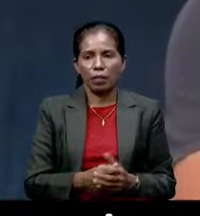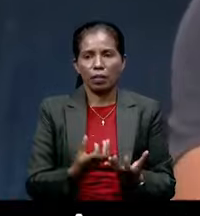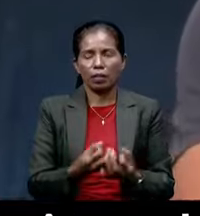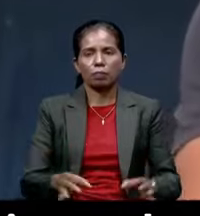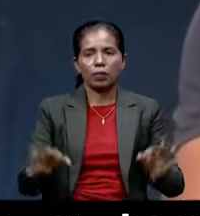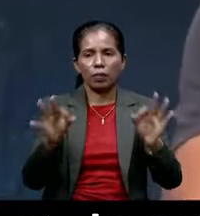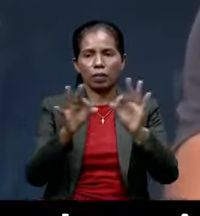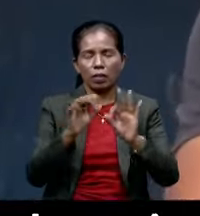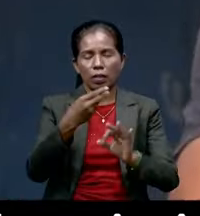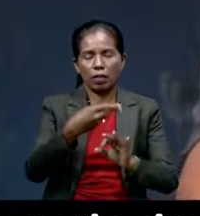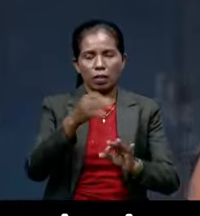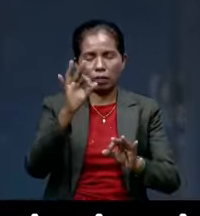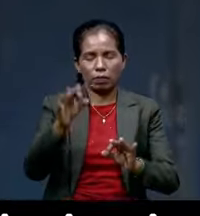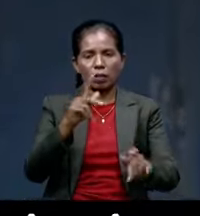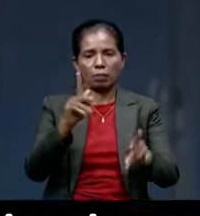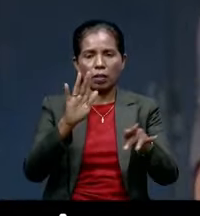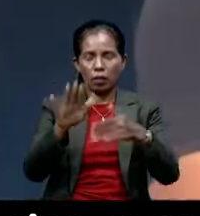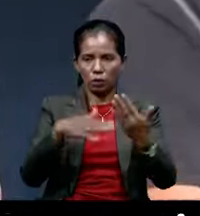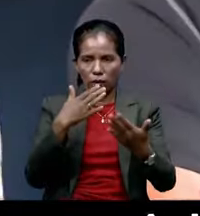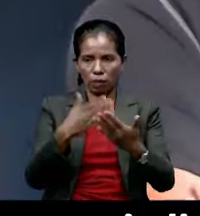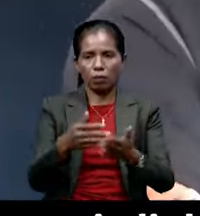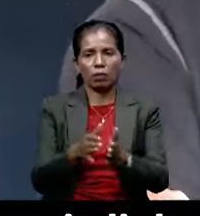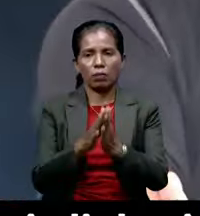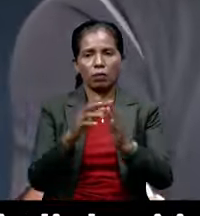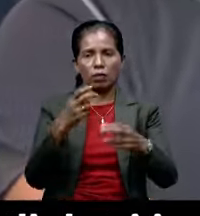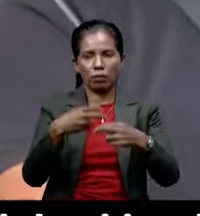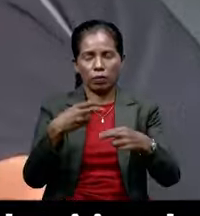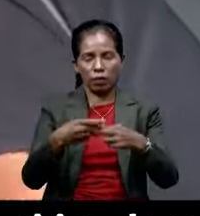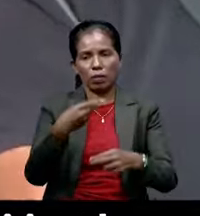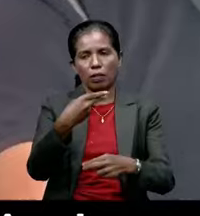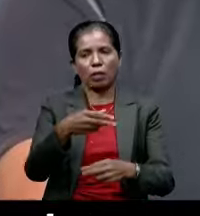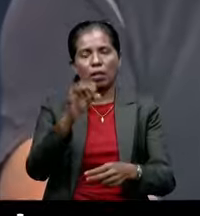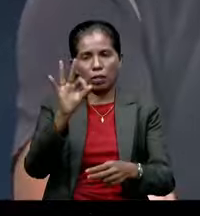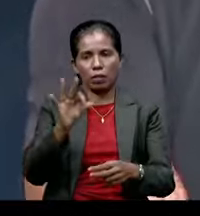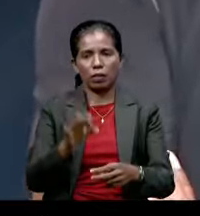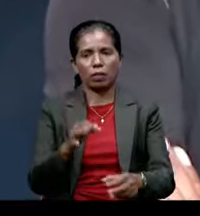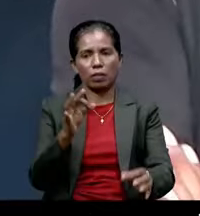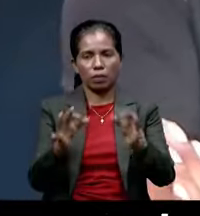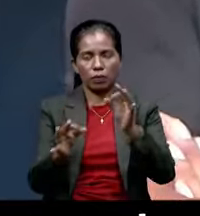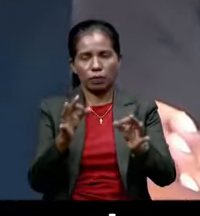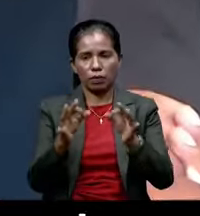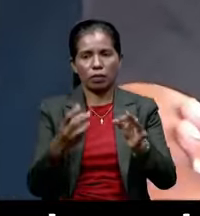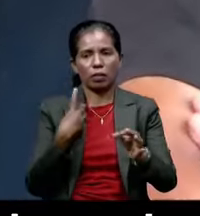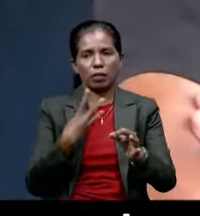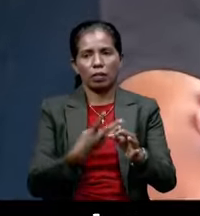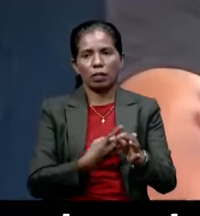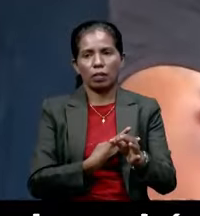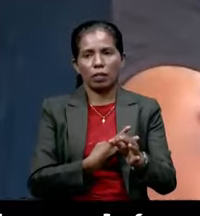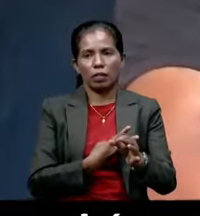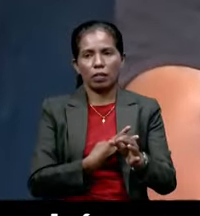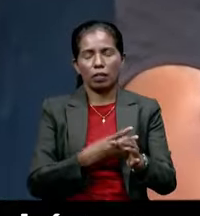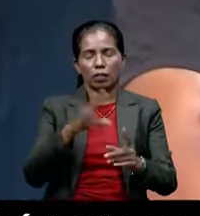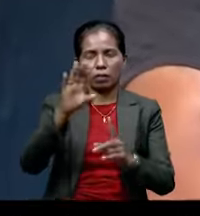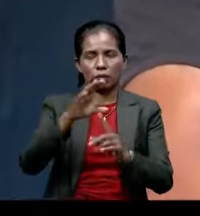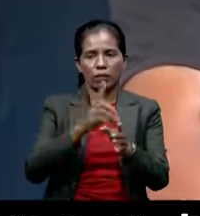Importanti mak haris fatin benedori suatu waktu husu difkuldadi mak haris fatin. Se ita itania sevi